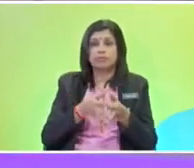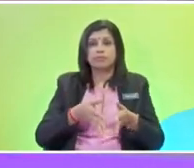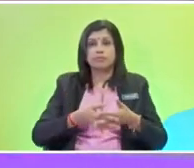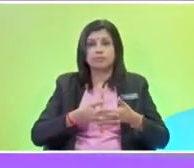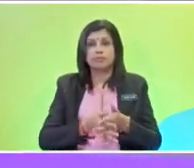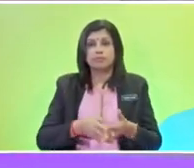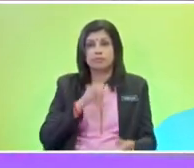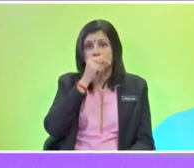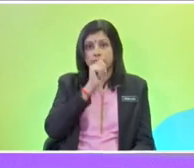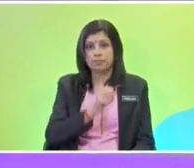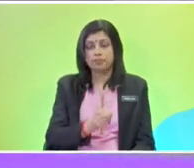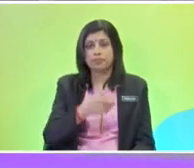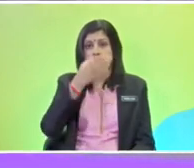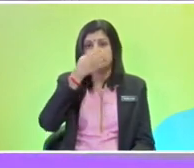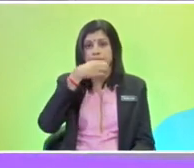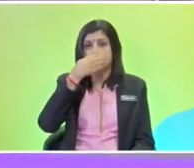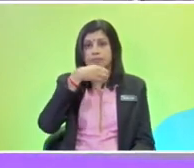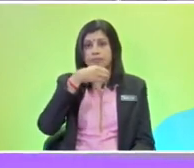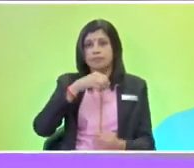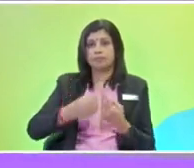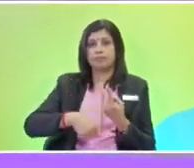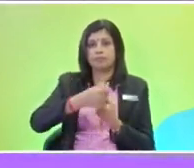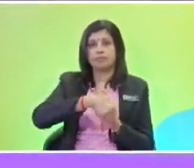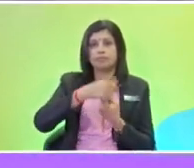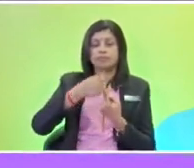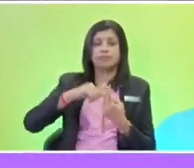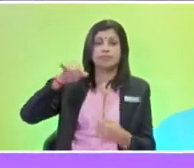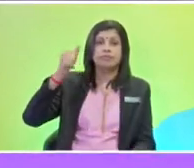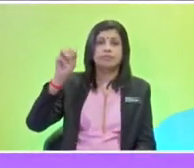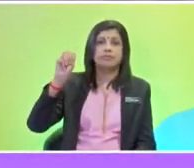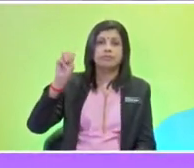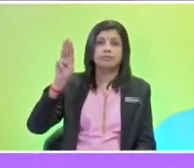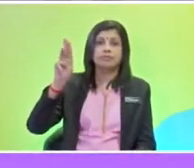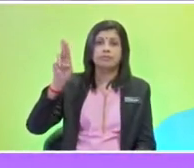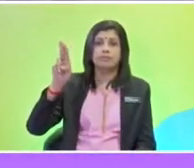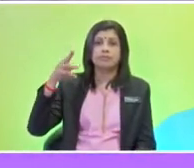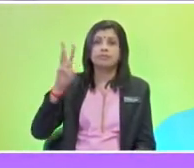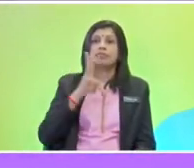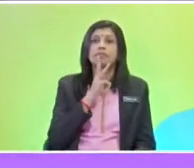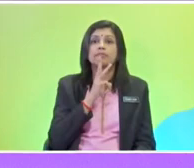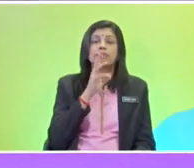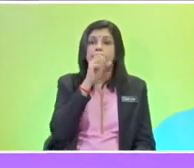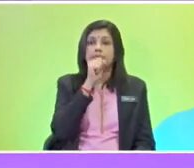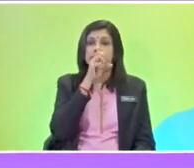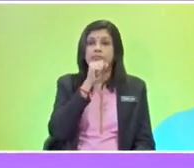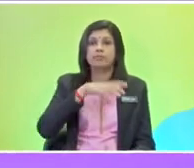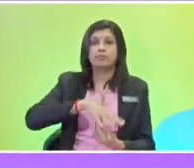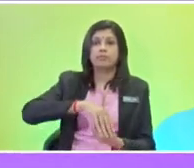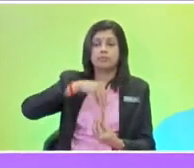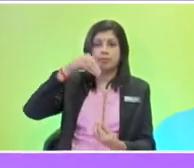Buah naga. Apple. Pisang. Jambu air. Oren. Buah pear. Buah